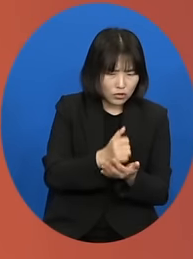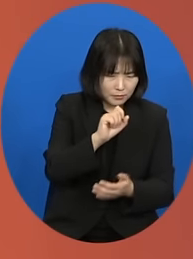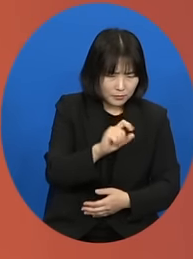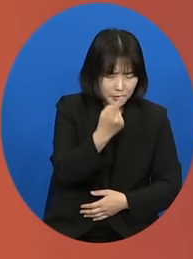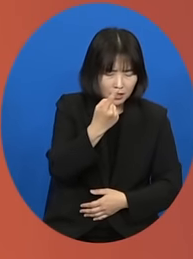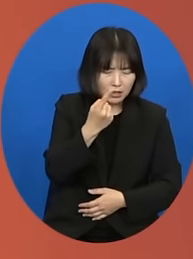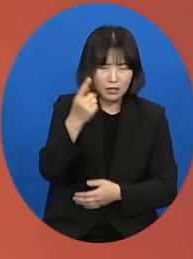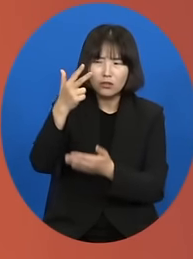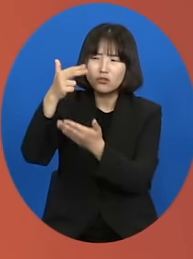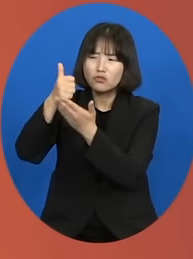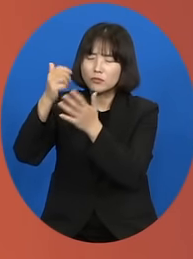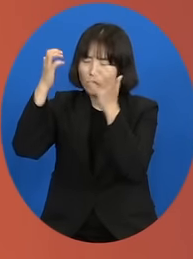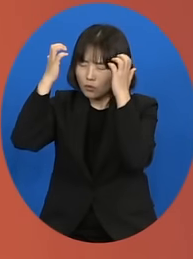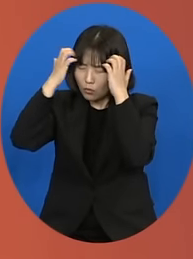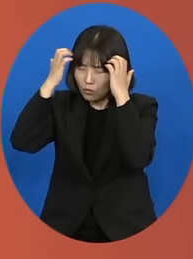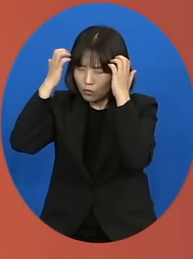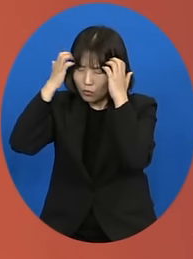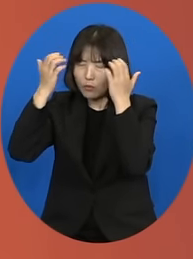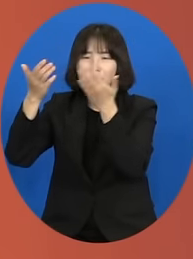것입니다.